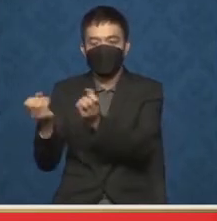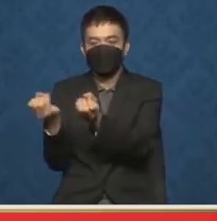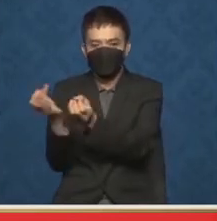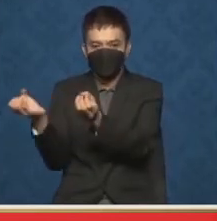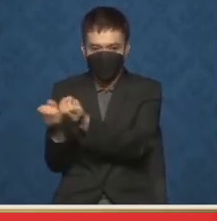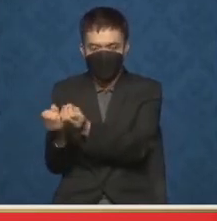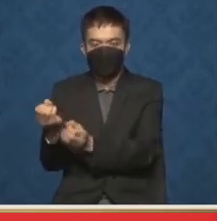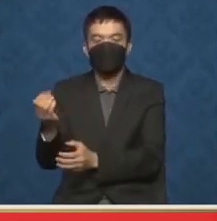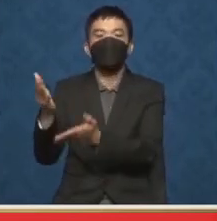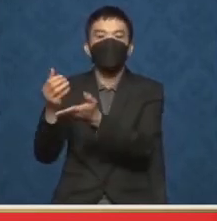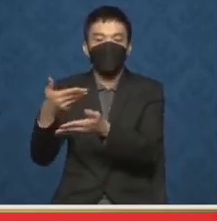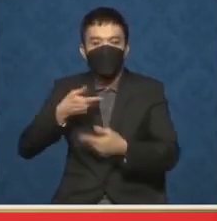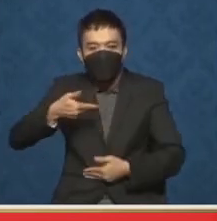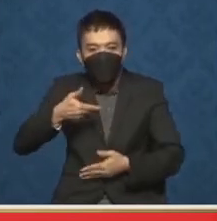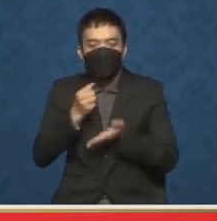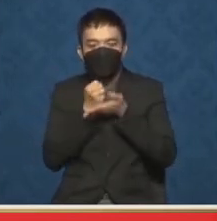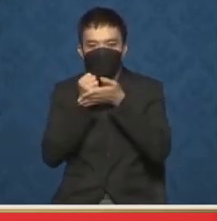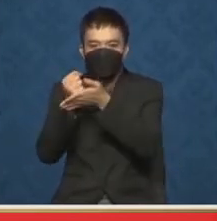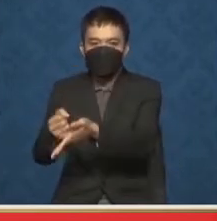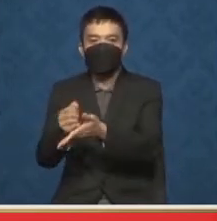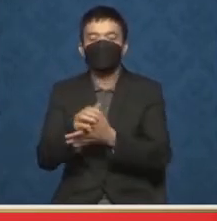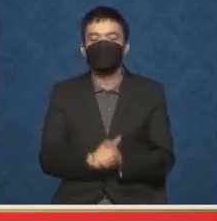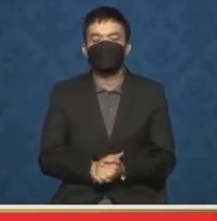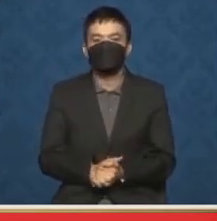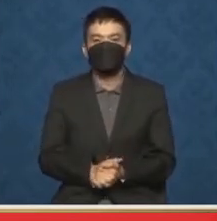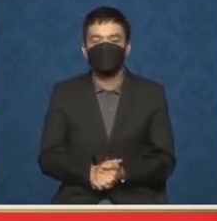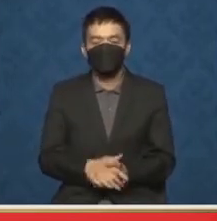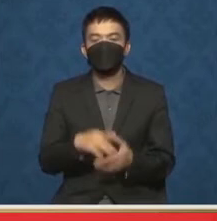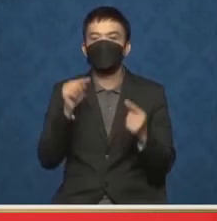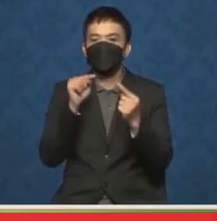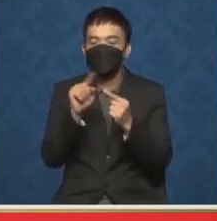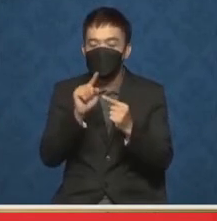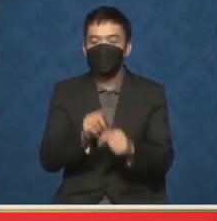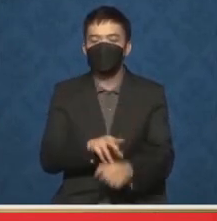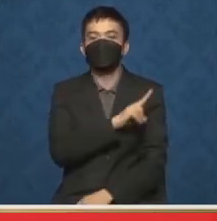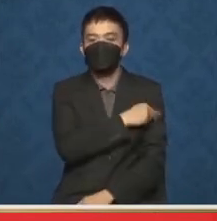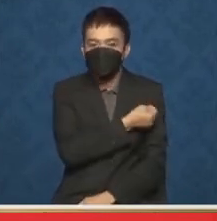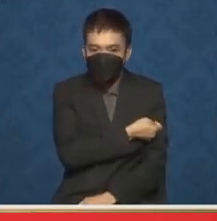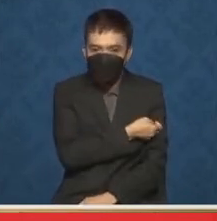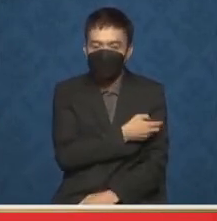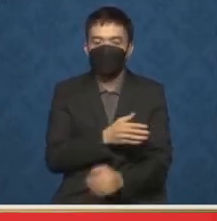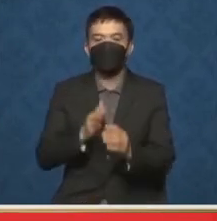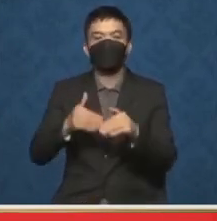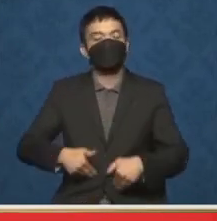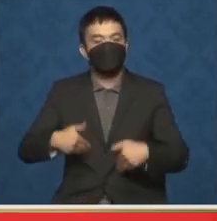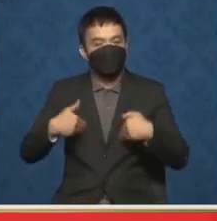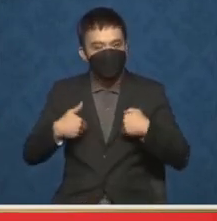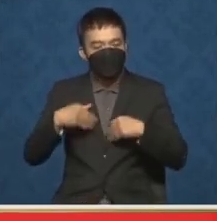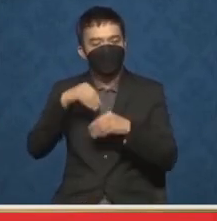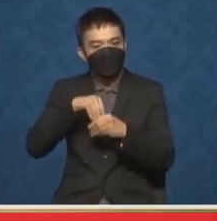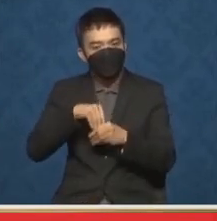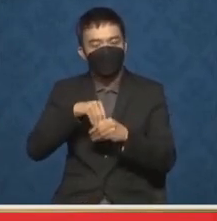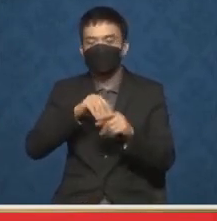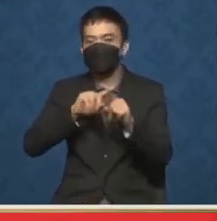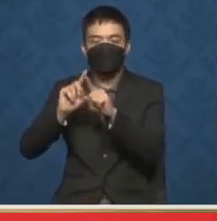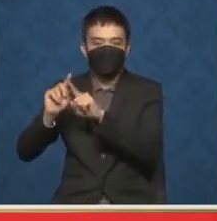ากเหตุกณตต่างไม่เพีงแต่ด้านสนาสุขแต่ชีวกณเปนอยู่ปัจจบันเพราฉัน